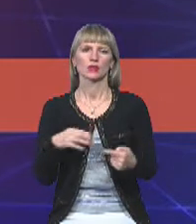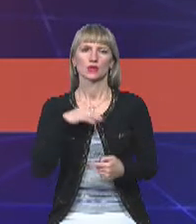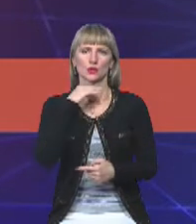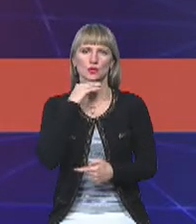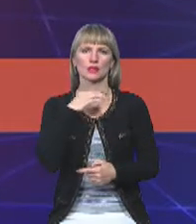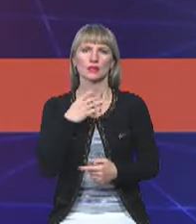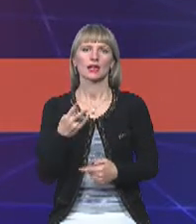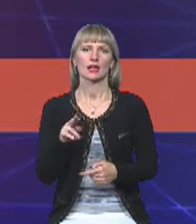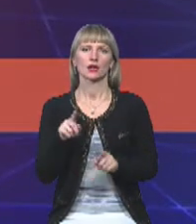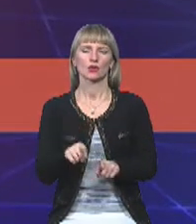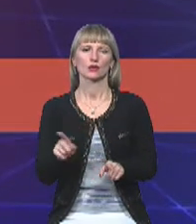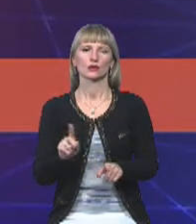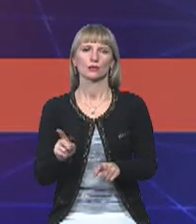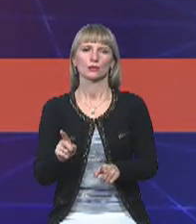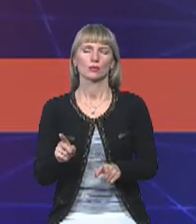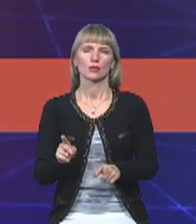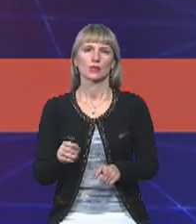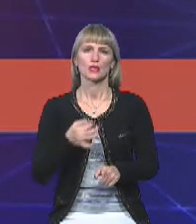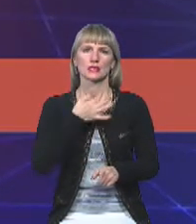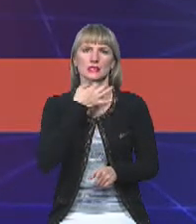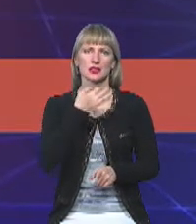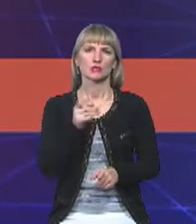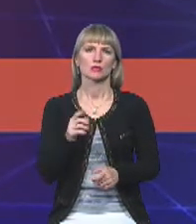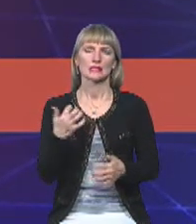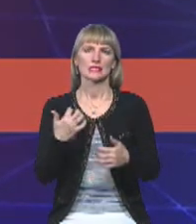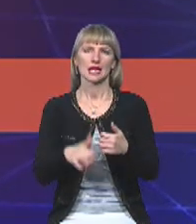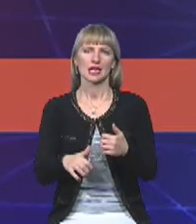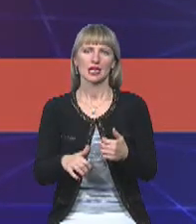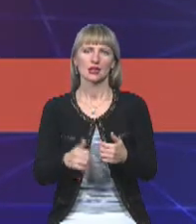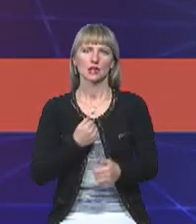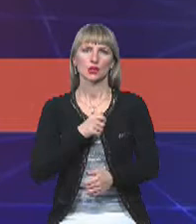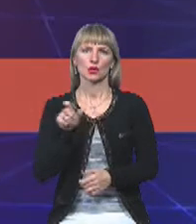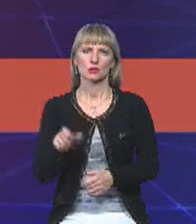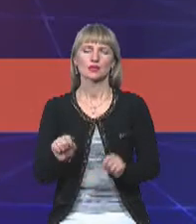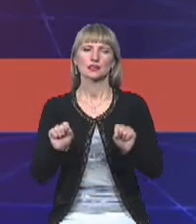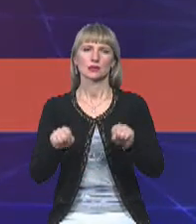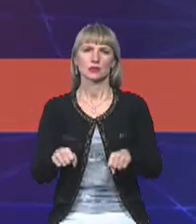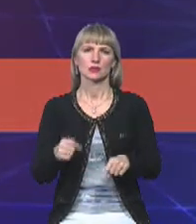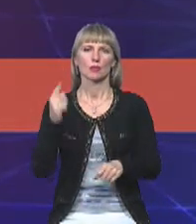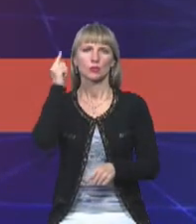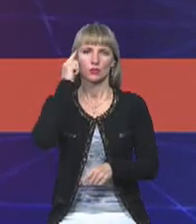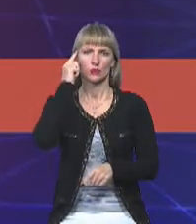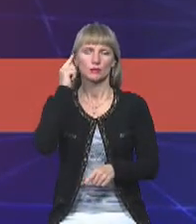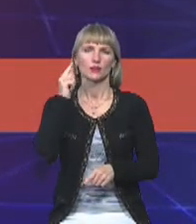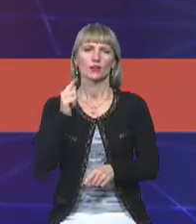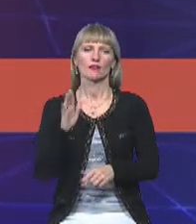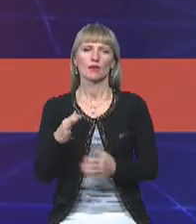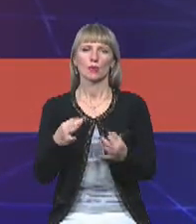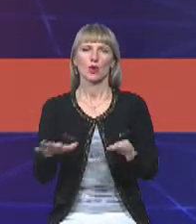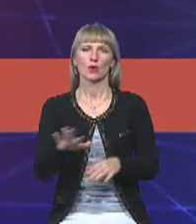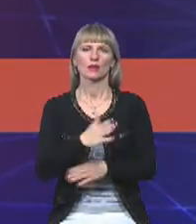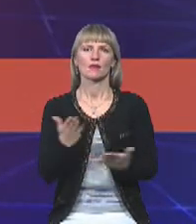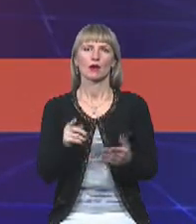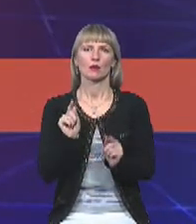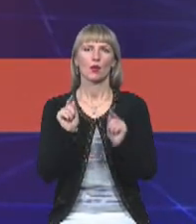достатньо для того, щоб, скажімо так, середньостатистичний солдат зміг зорієнтуватися в просторі, якому